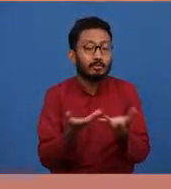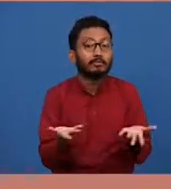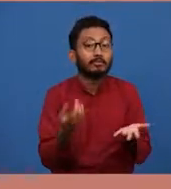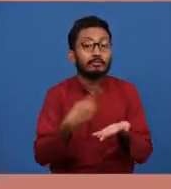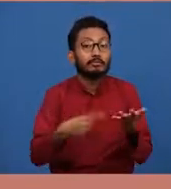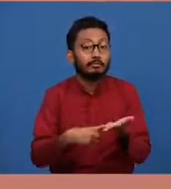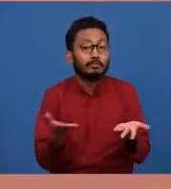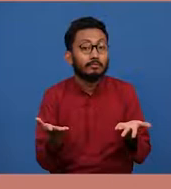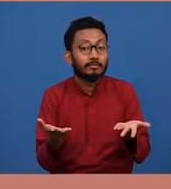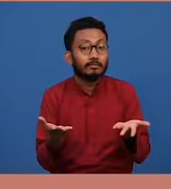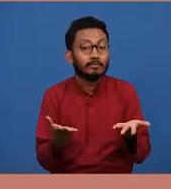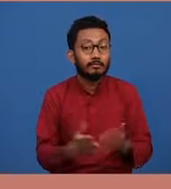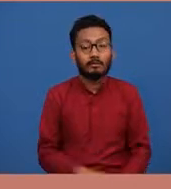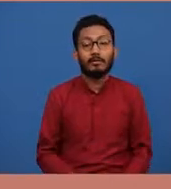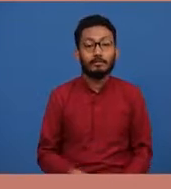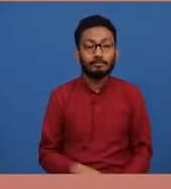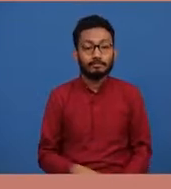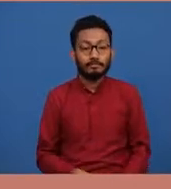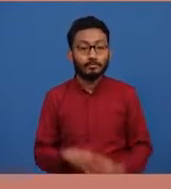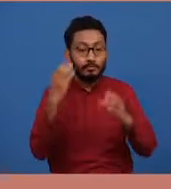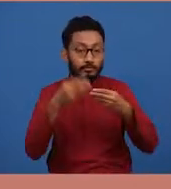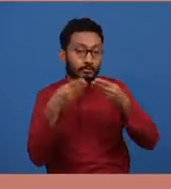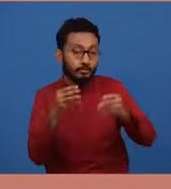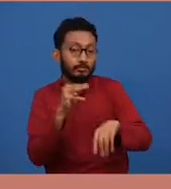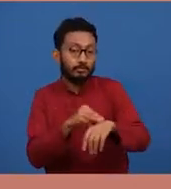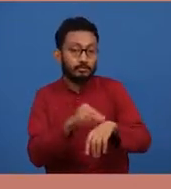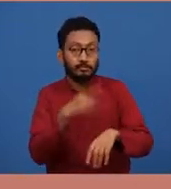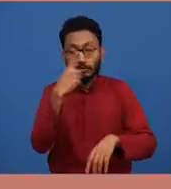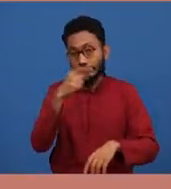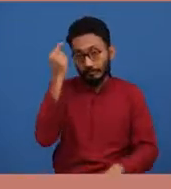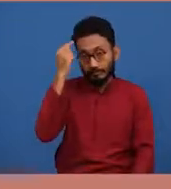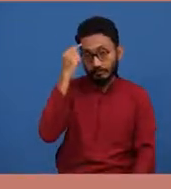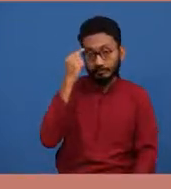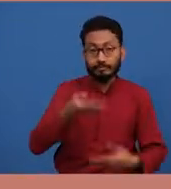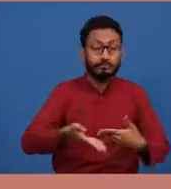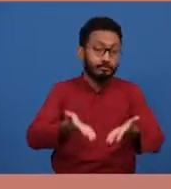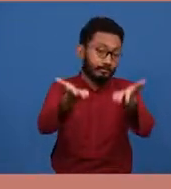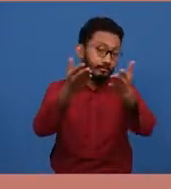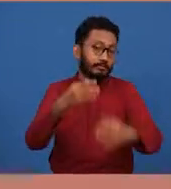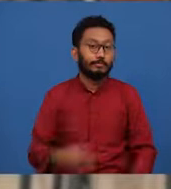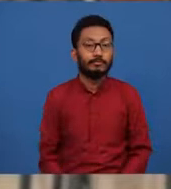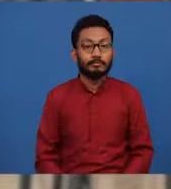Cikgu beri kamu sedikit masa untuk memikirkan jawapannya.